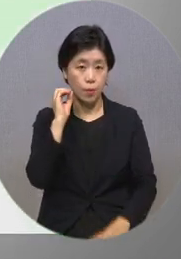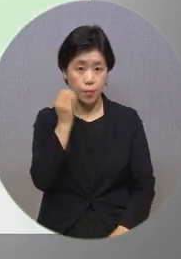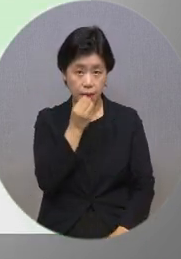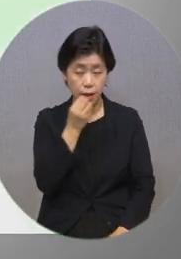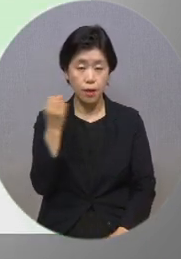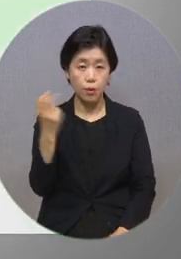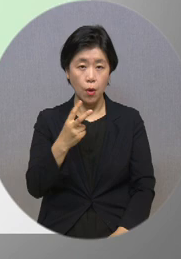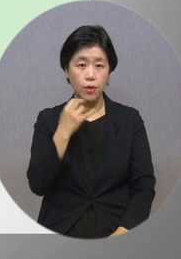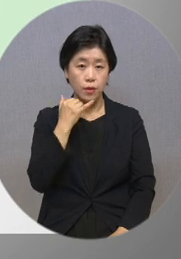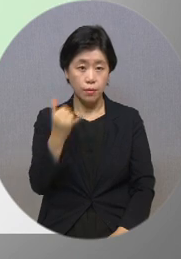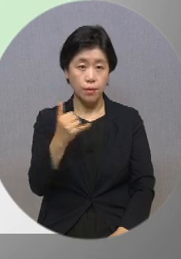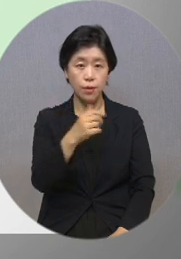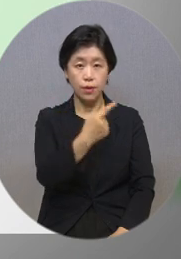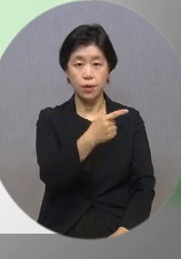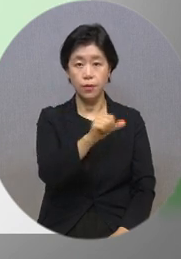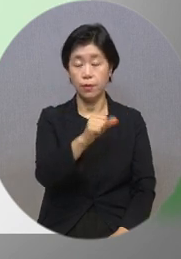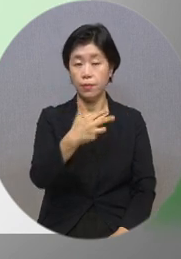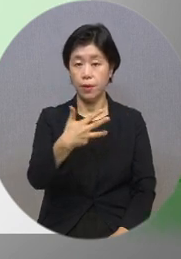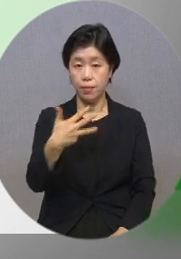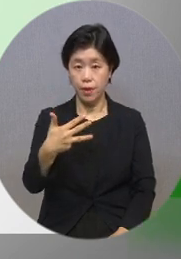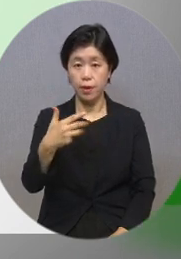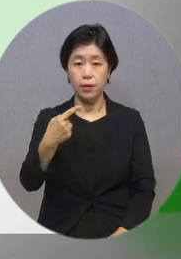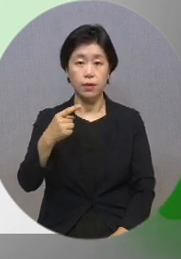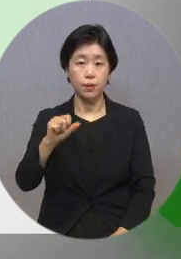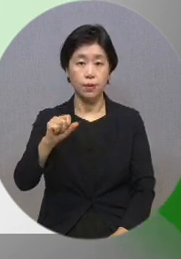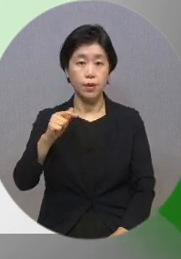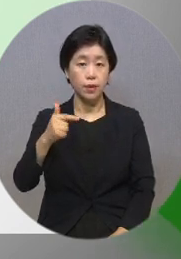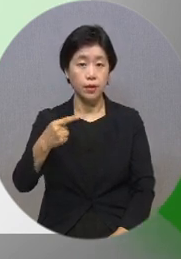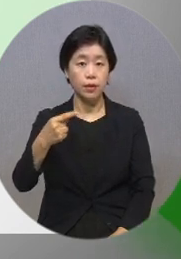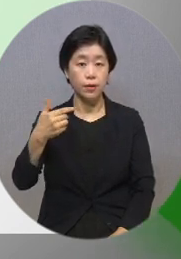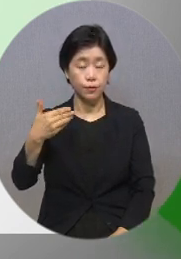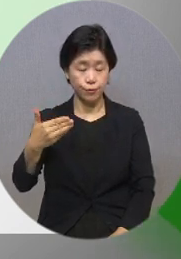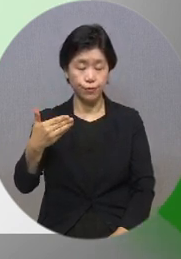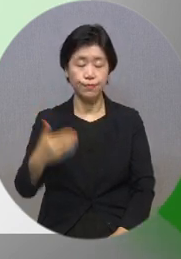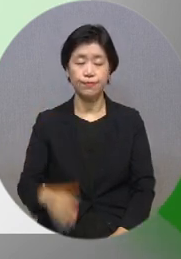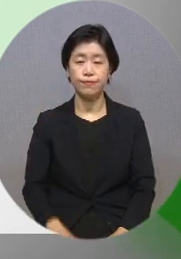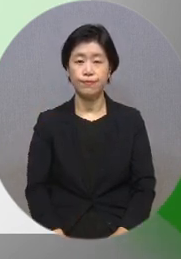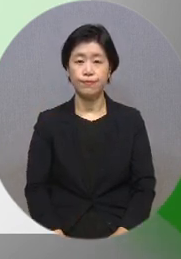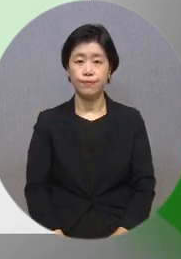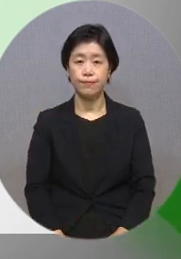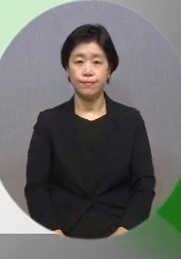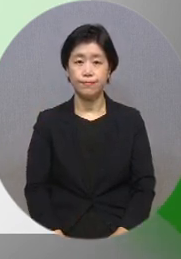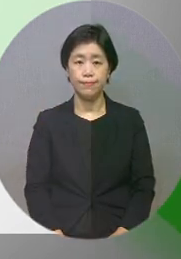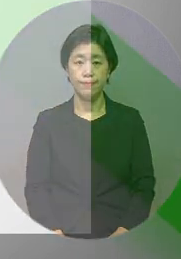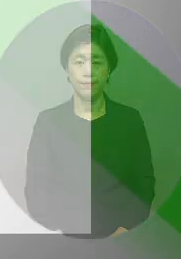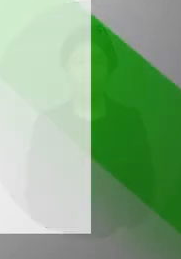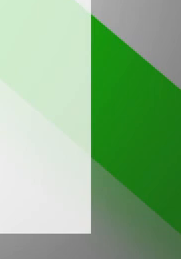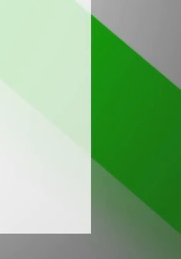국번 없이 1588-1519로 전화해서 각 담당지사에 문의하시기 바랍니다.